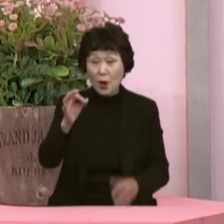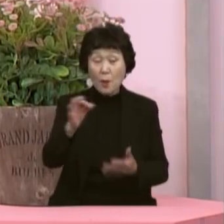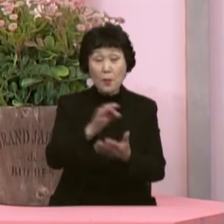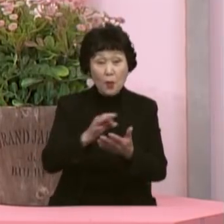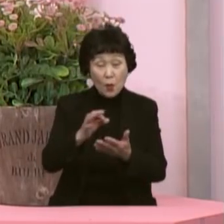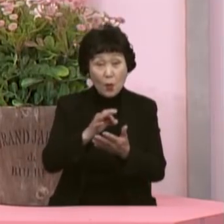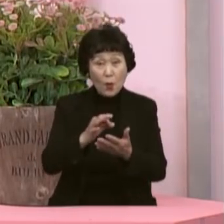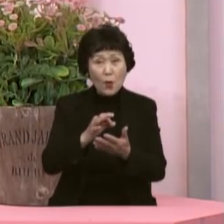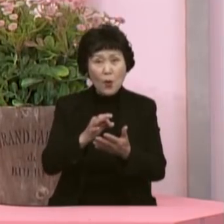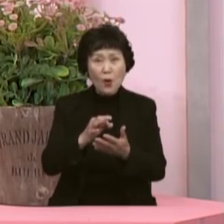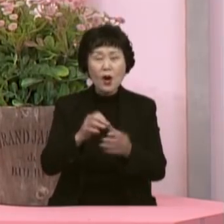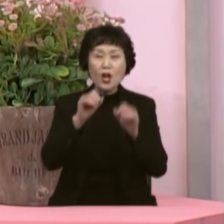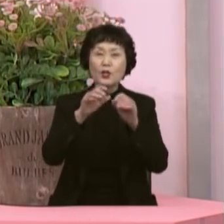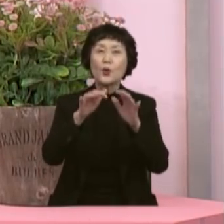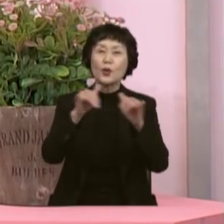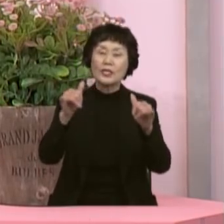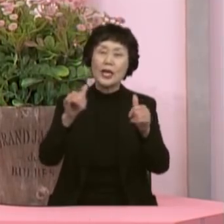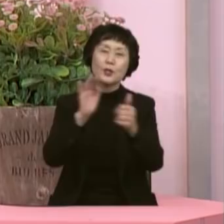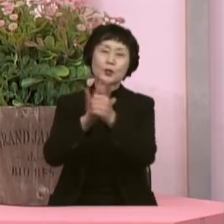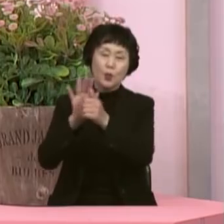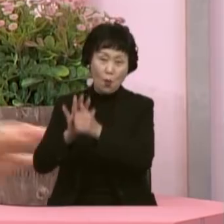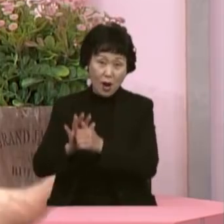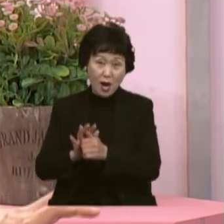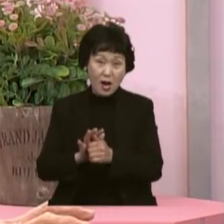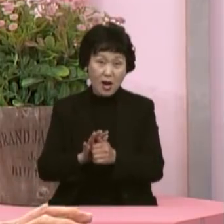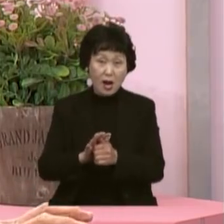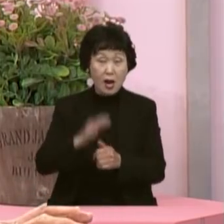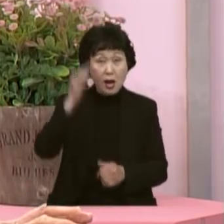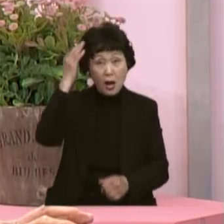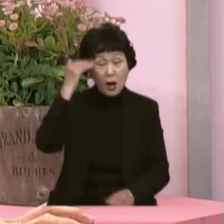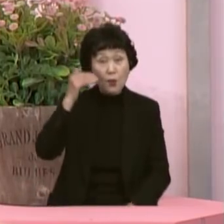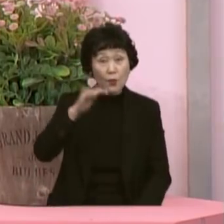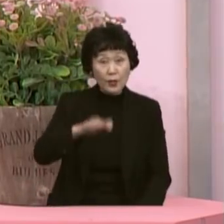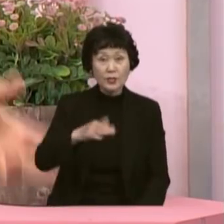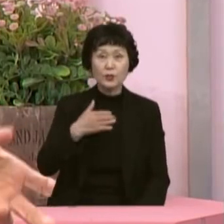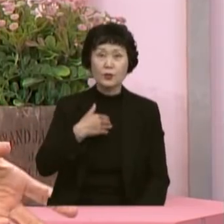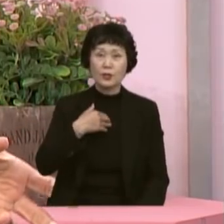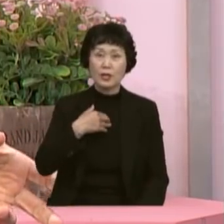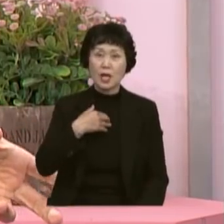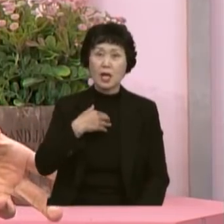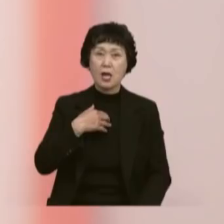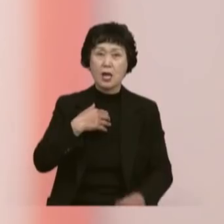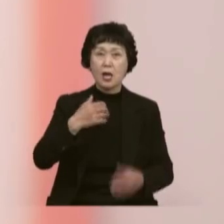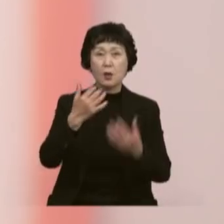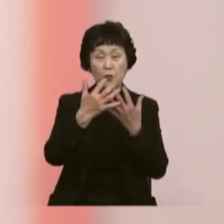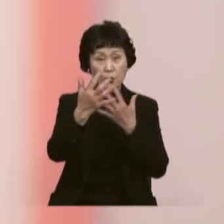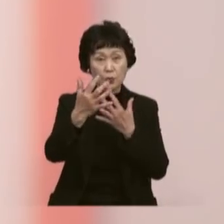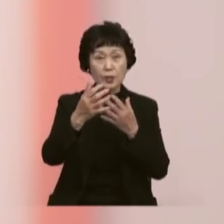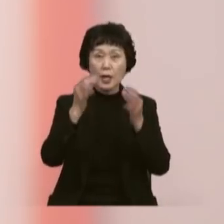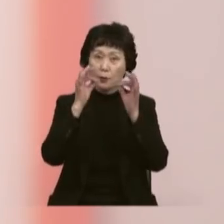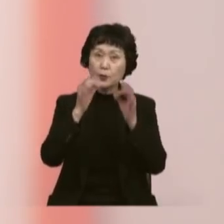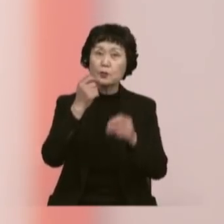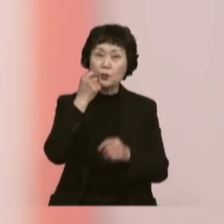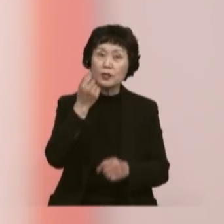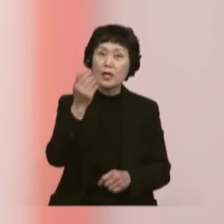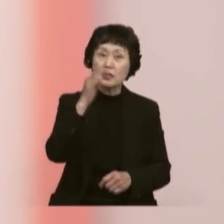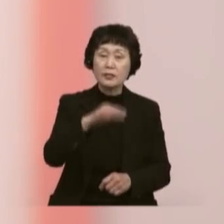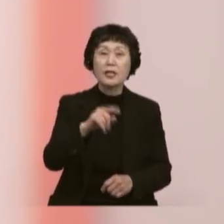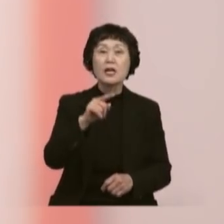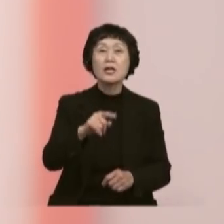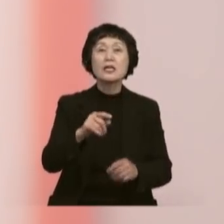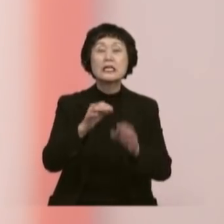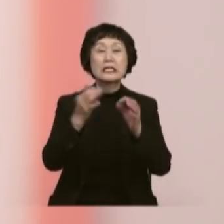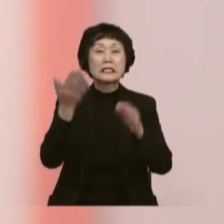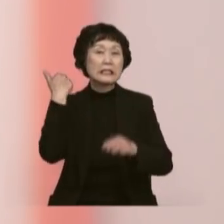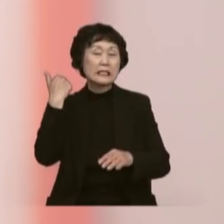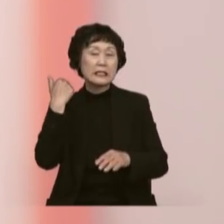보듯이 집회 가서 내가 그동안 안 했던 사역을 통해서 찾아가서 내가 만난 하나님의 그 은혜를 좀 함께